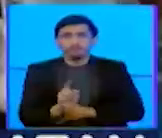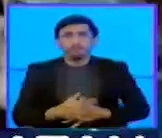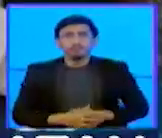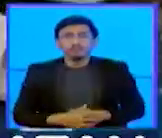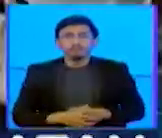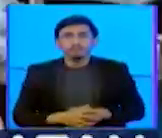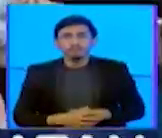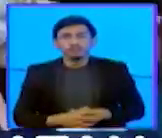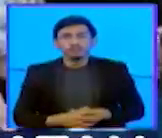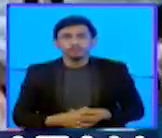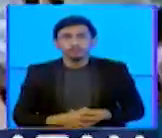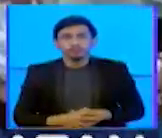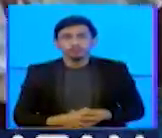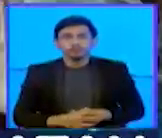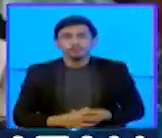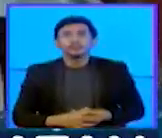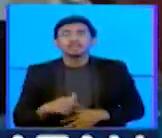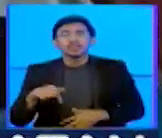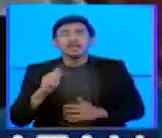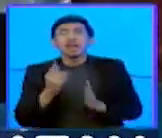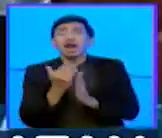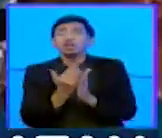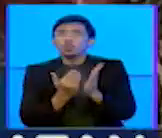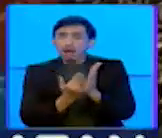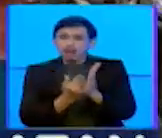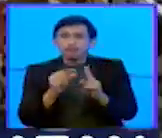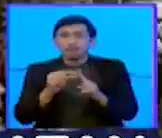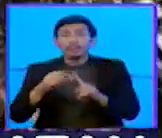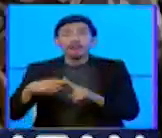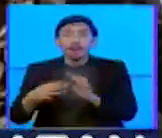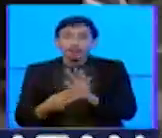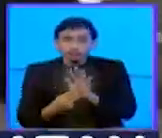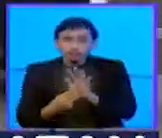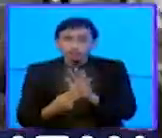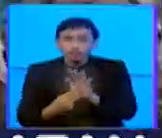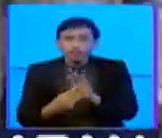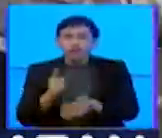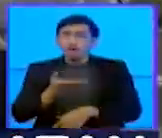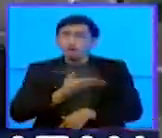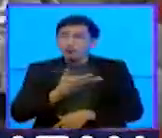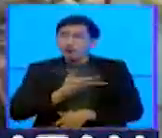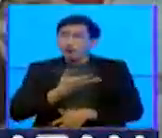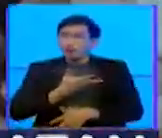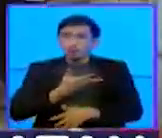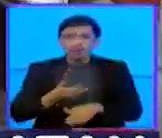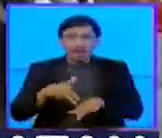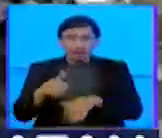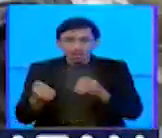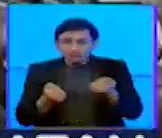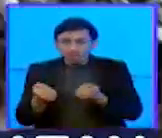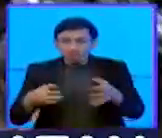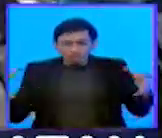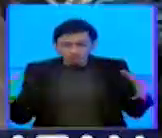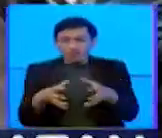Pemkab Wonogiri saat ini menerapkan kebijakan PPKM dan sudah mengeluarkan larangan mengadakan hajatan. Terlebih di Kecamatan